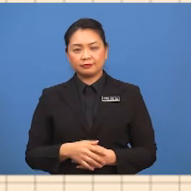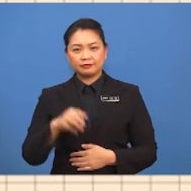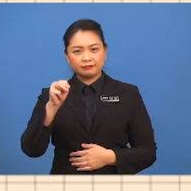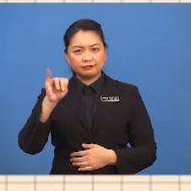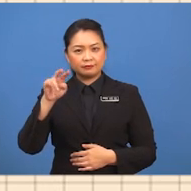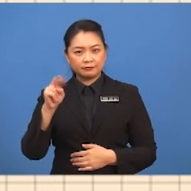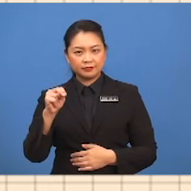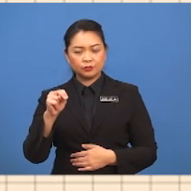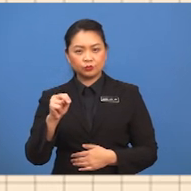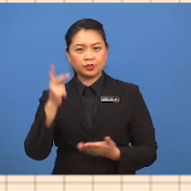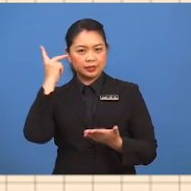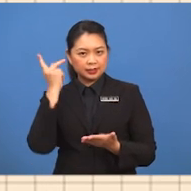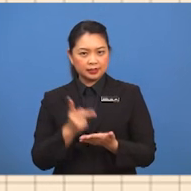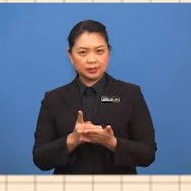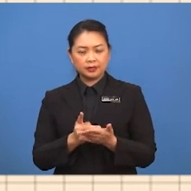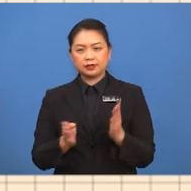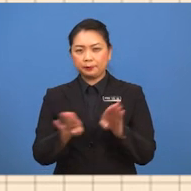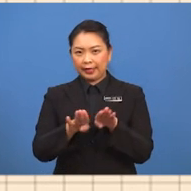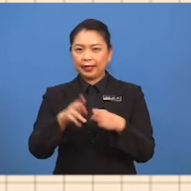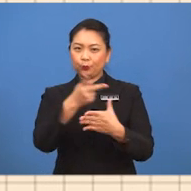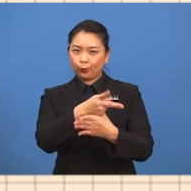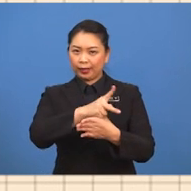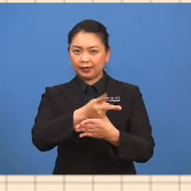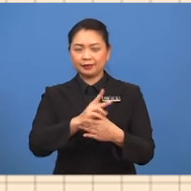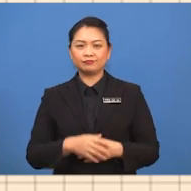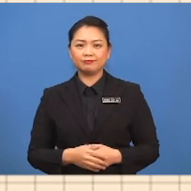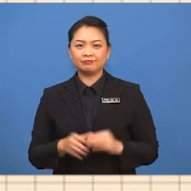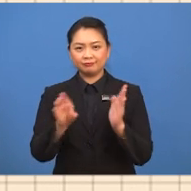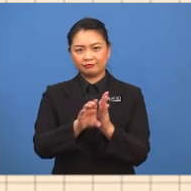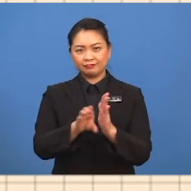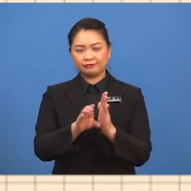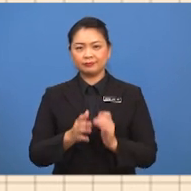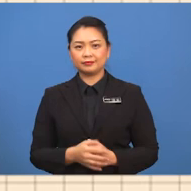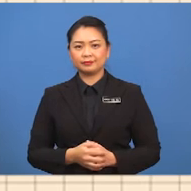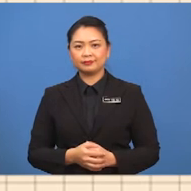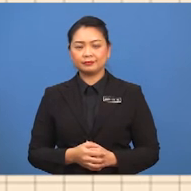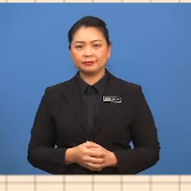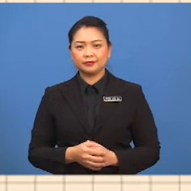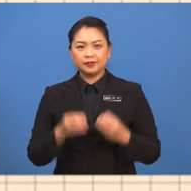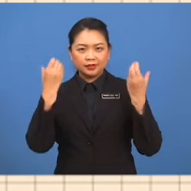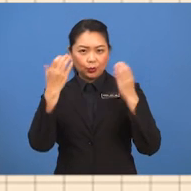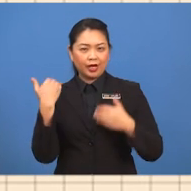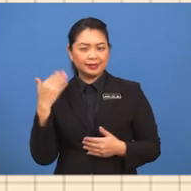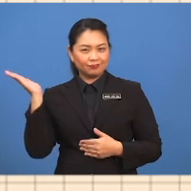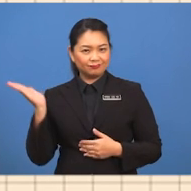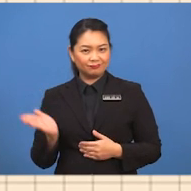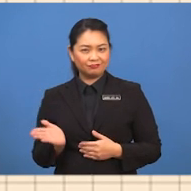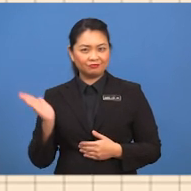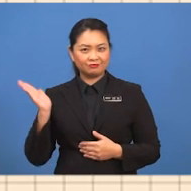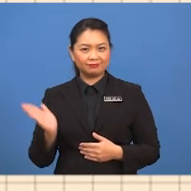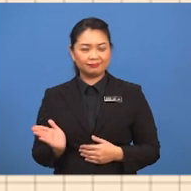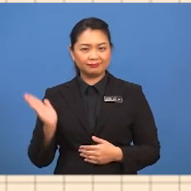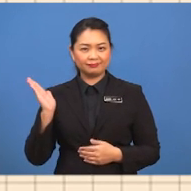juga dikenali sebagai purata. Contohnya, cikgu ada data berikut.